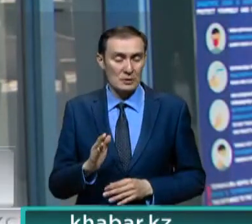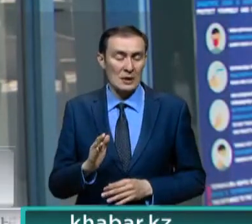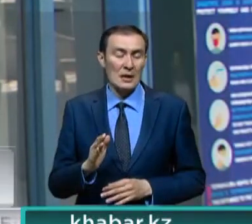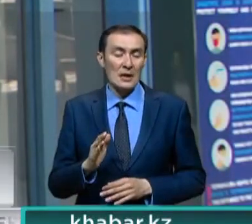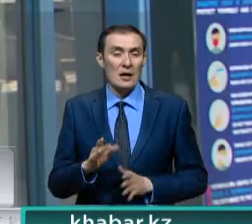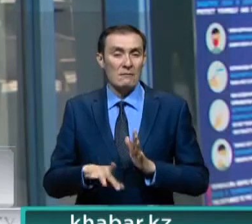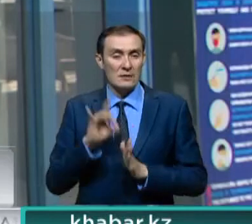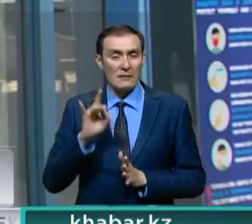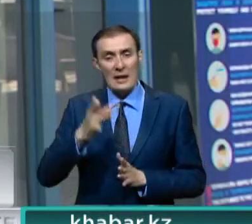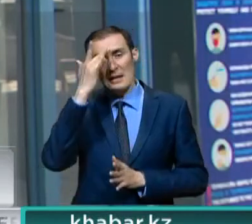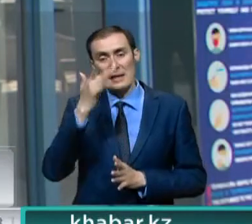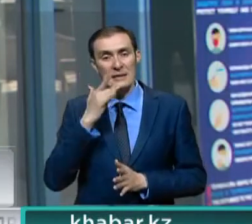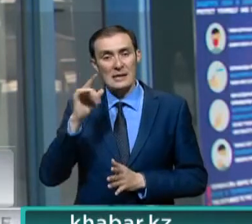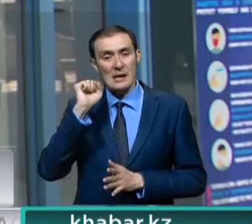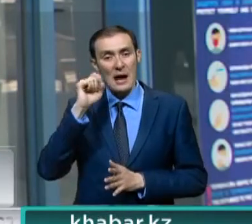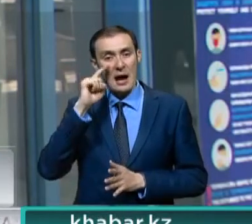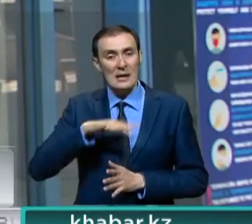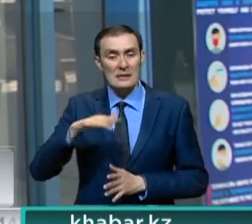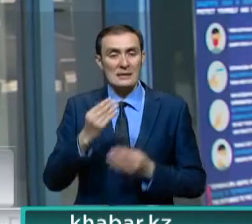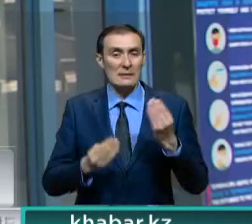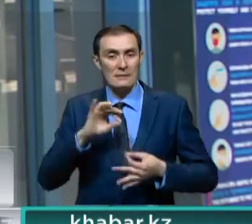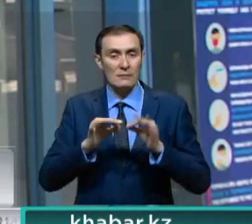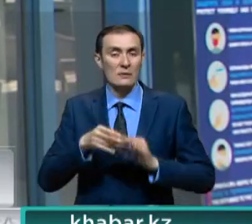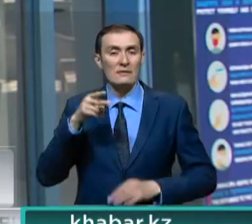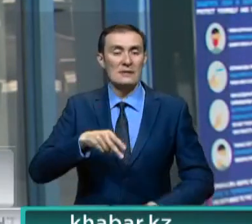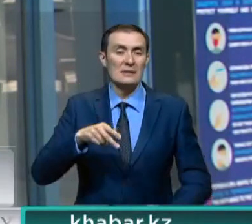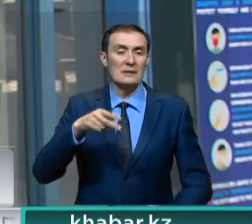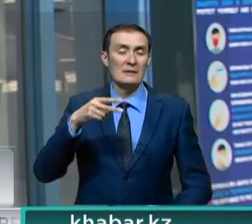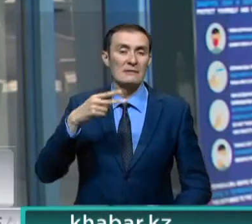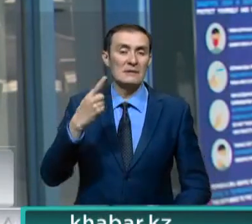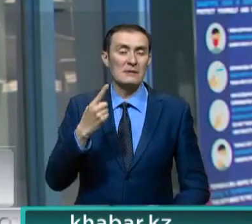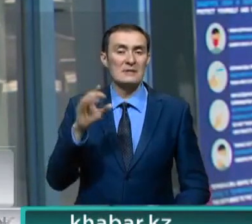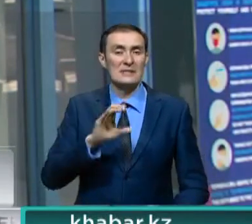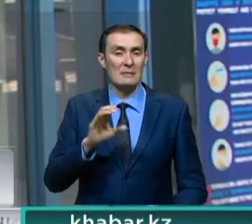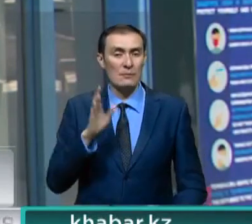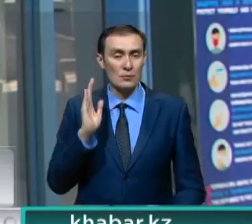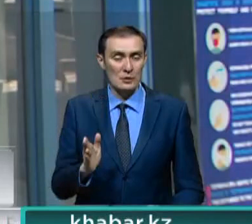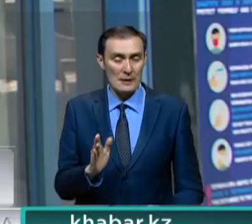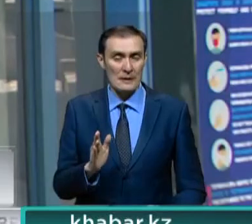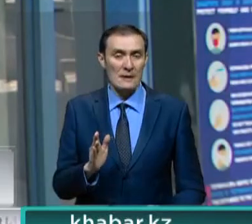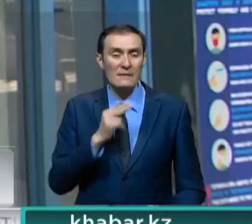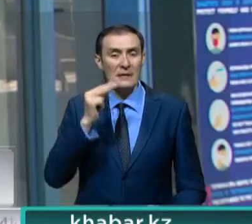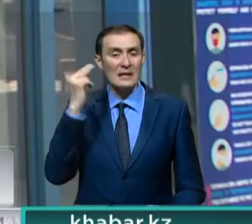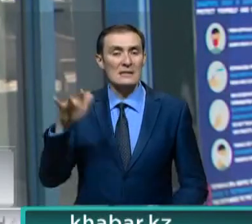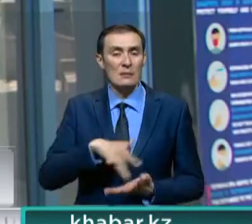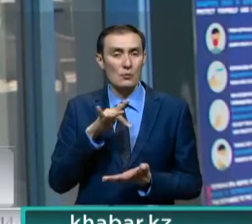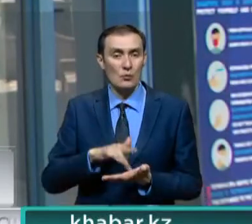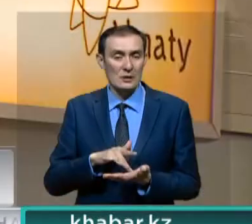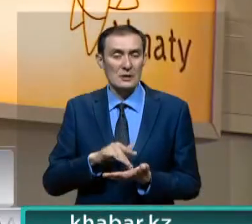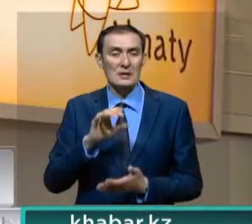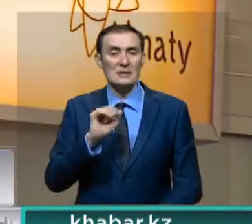Казахстана определила летние азиатские игры, которые состоятся 21-25 сентября в китайском городе